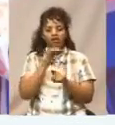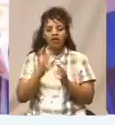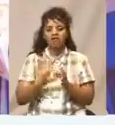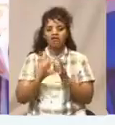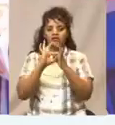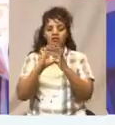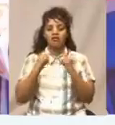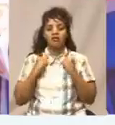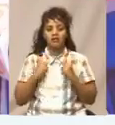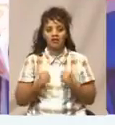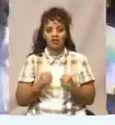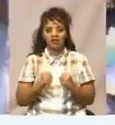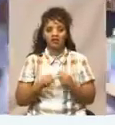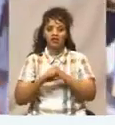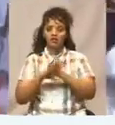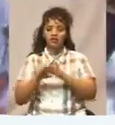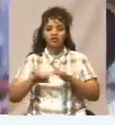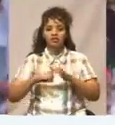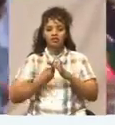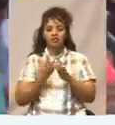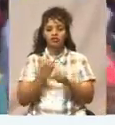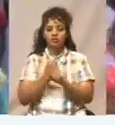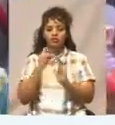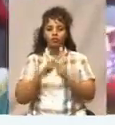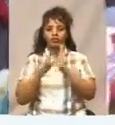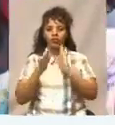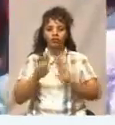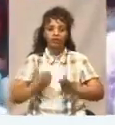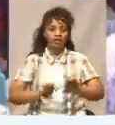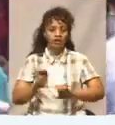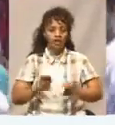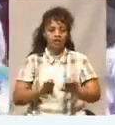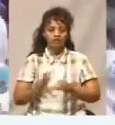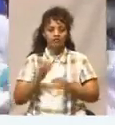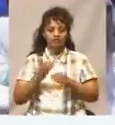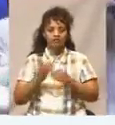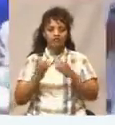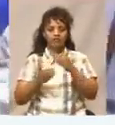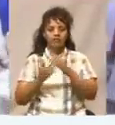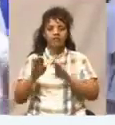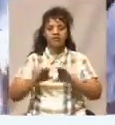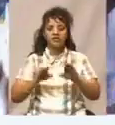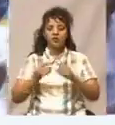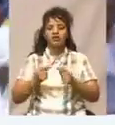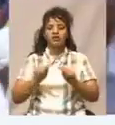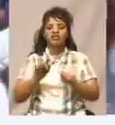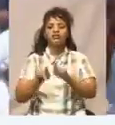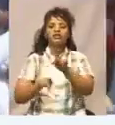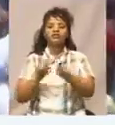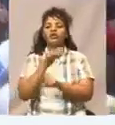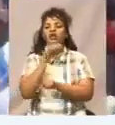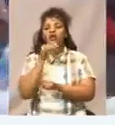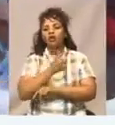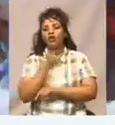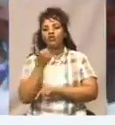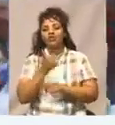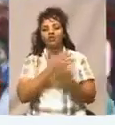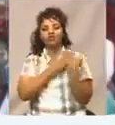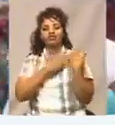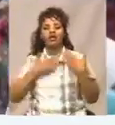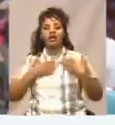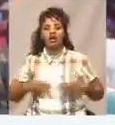አንድነትን በማጠናከር በዘርፉ የተጀመረው ስራ ውጤታማ ለማድረግ በየደረጃው በሚደረገው ጥረት ህብረተሰቡና ሌሎች ባለድርሻ